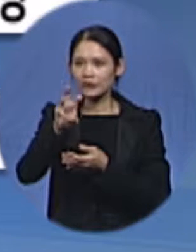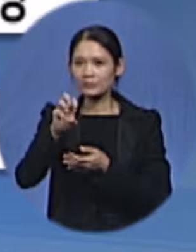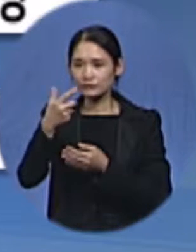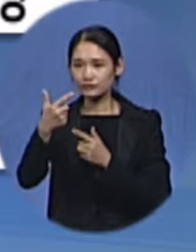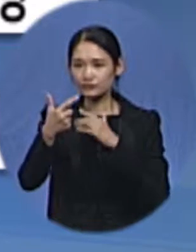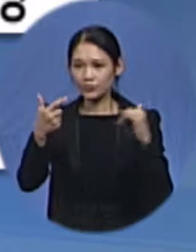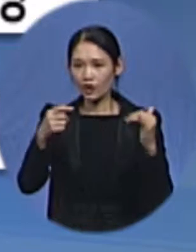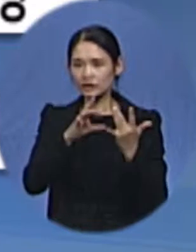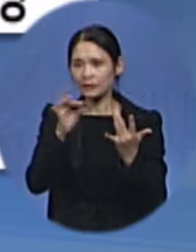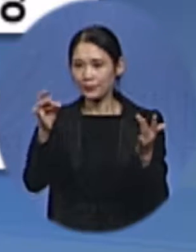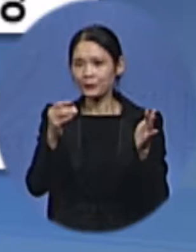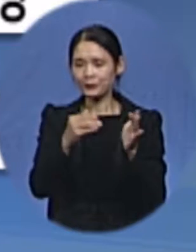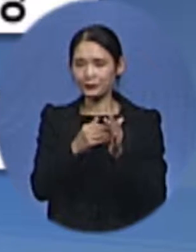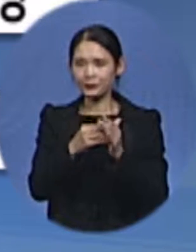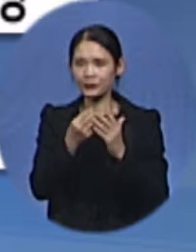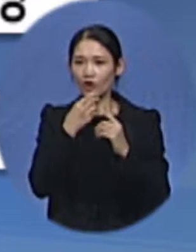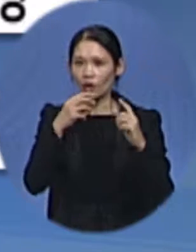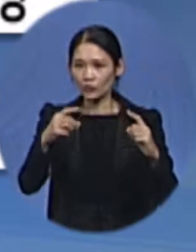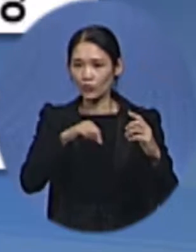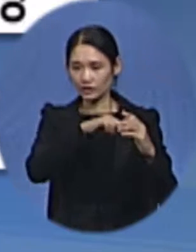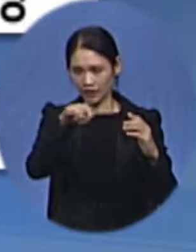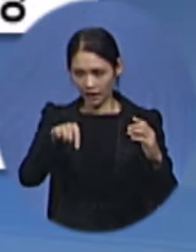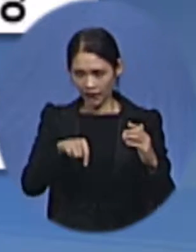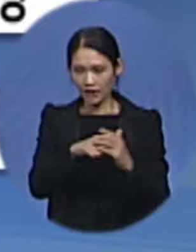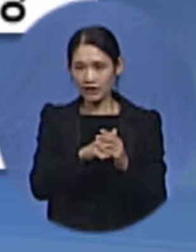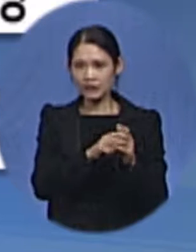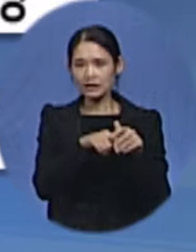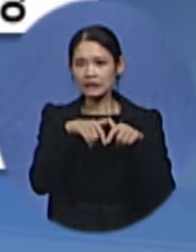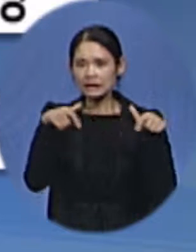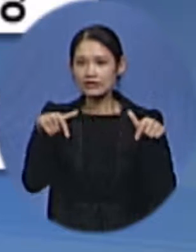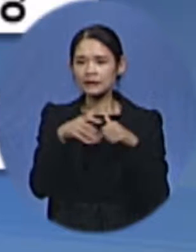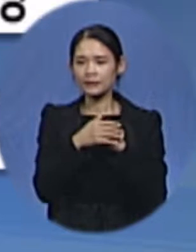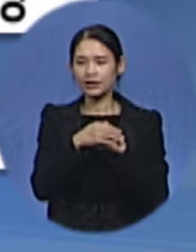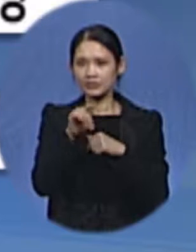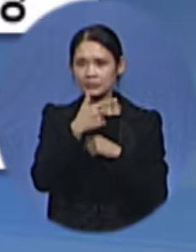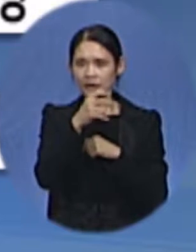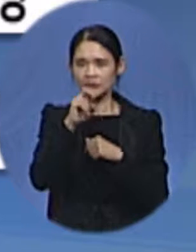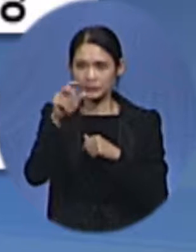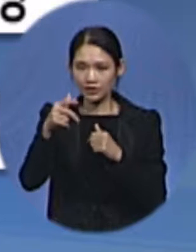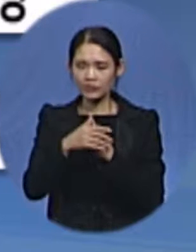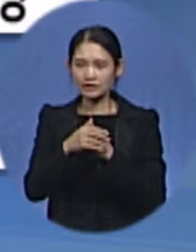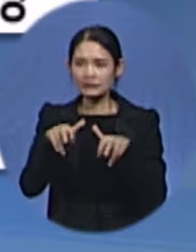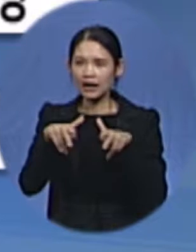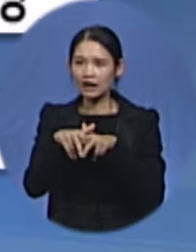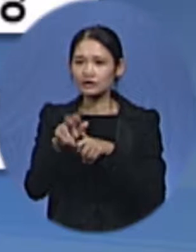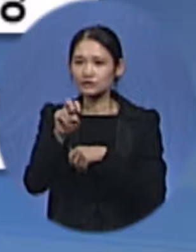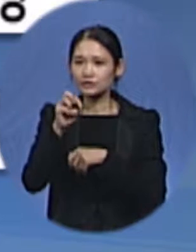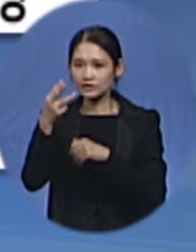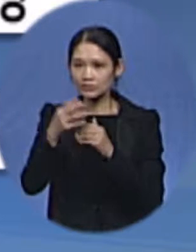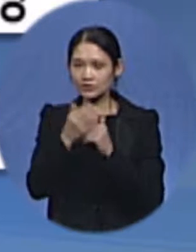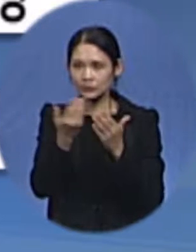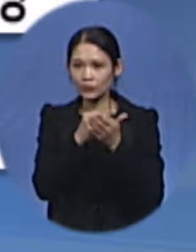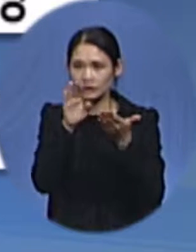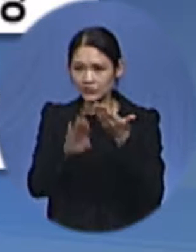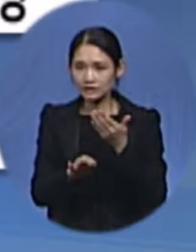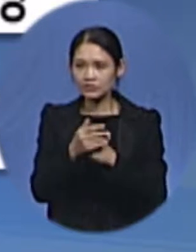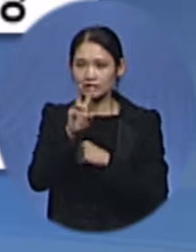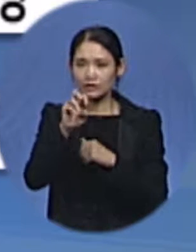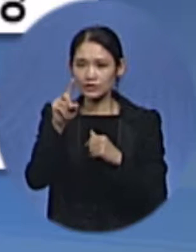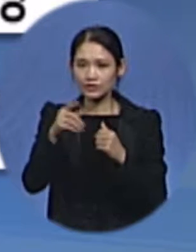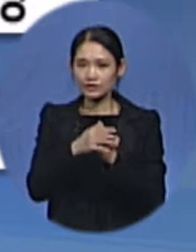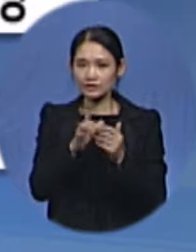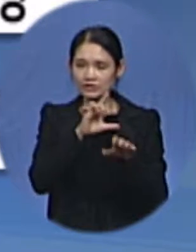선발합니다. 경기도 31개 시군별로 일반 255명, 장애인 23명, 저소득층 33명,